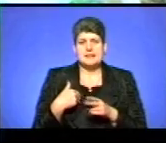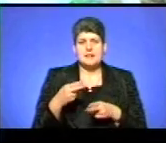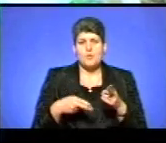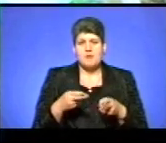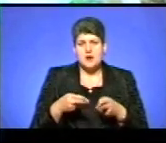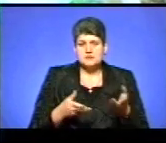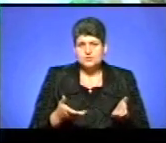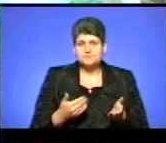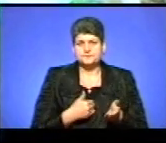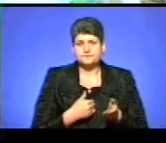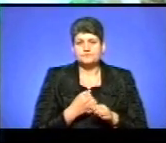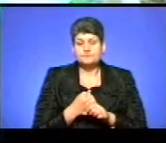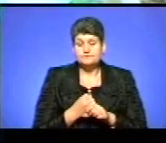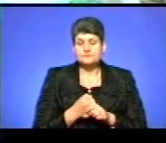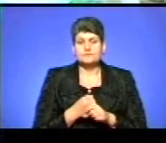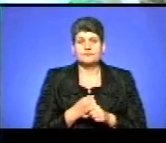операції. І